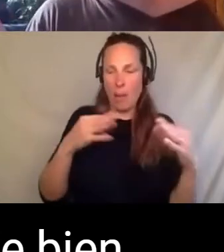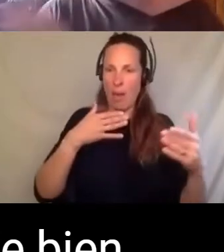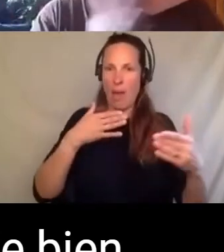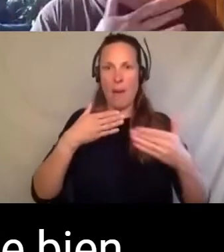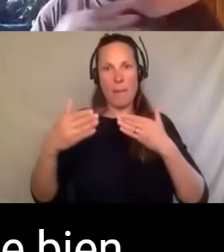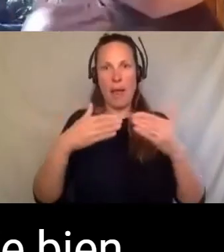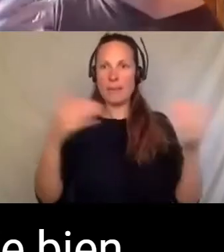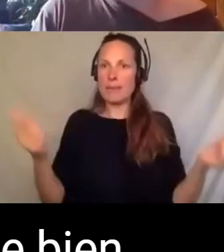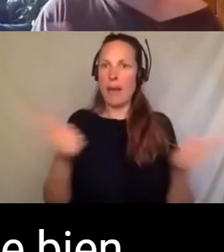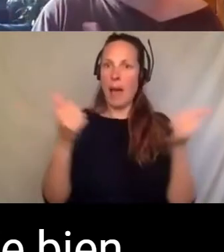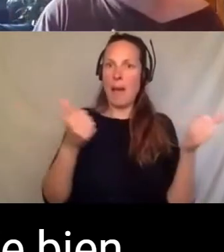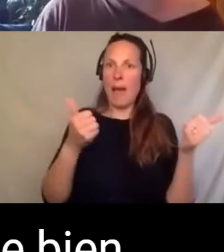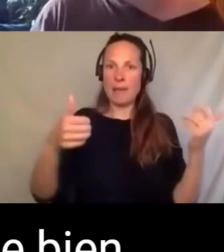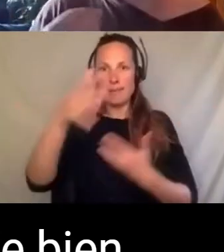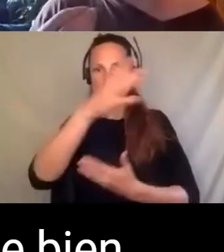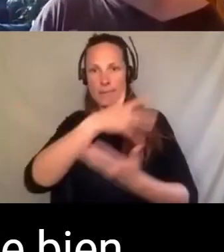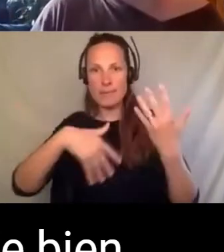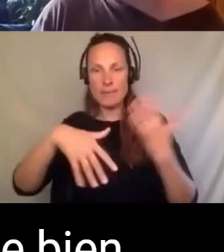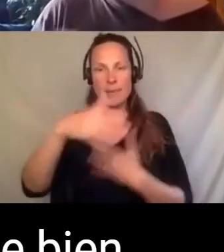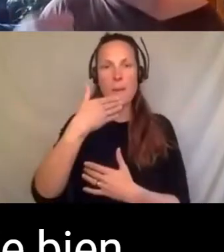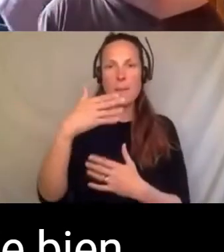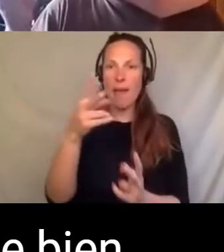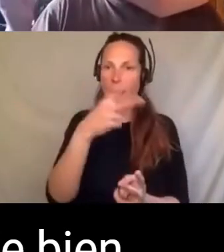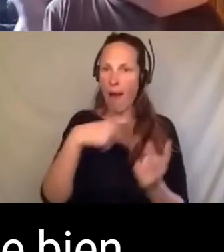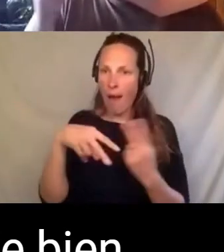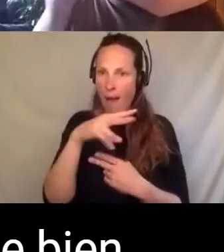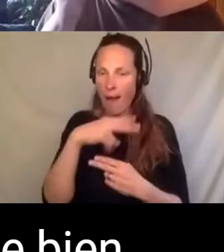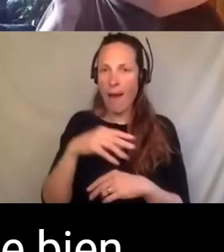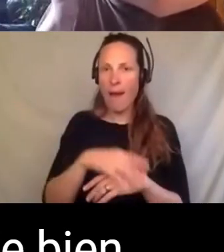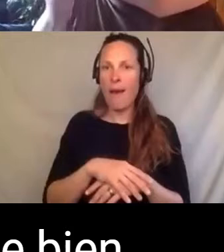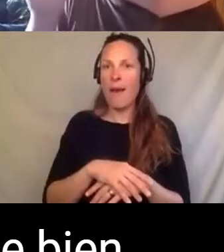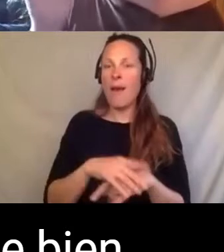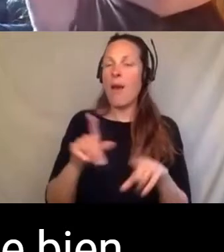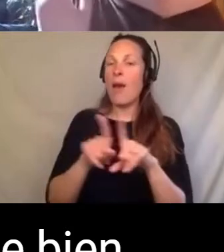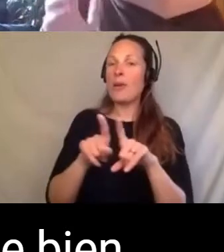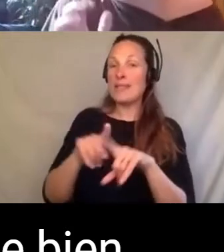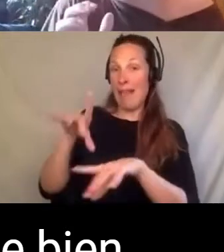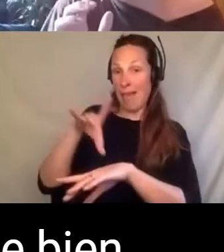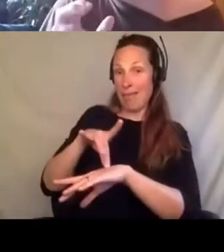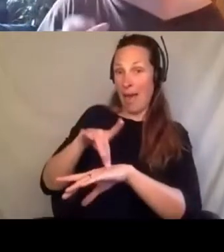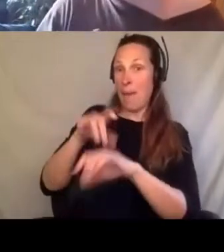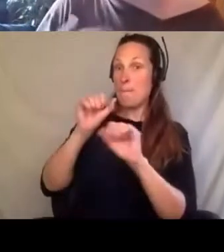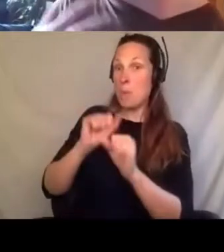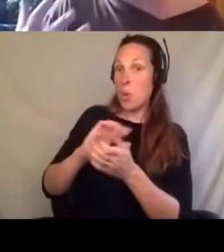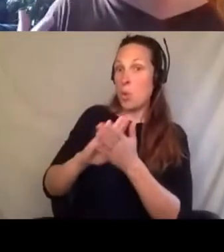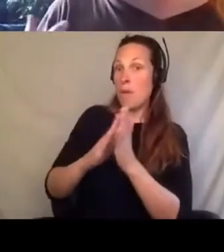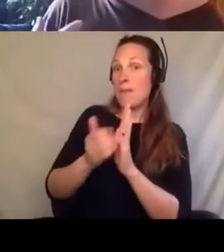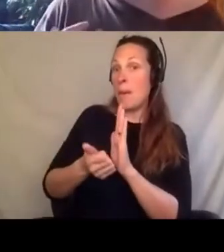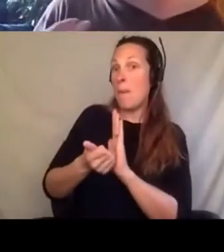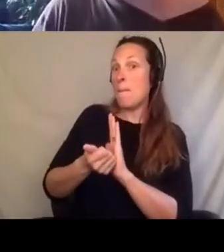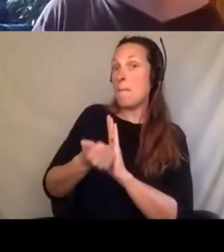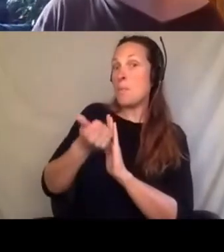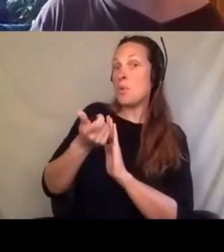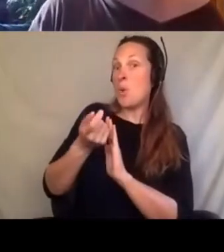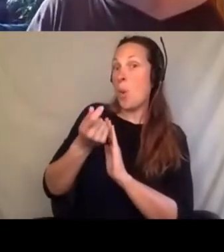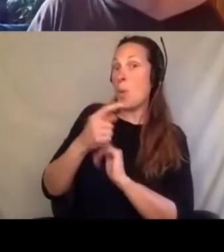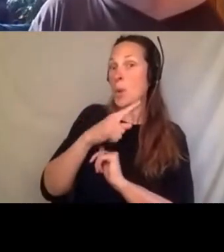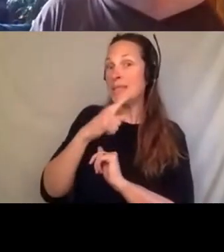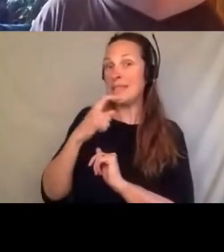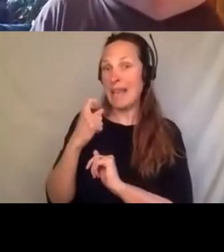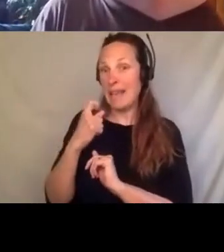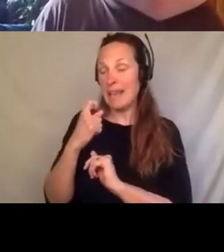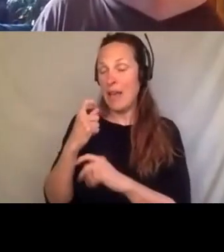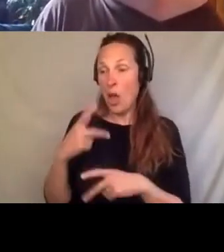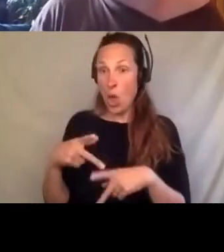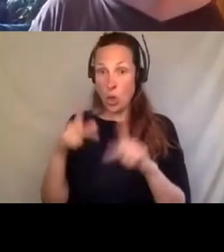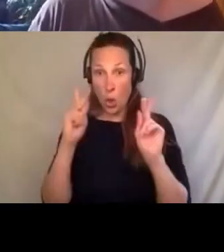espace pour que l'air passe bien et que la terre puisse sécher un peu parce qu'on ne veut jamais trop mouiller. Puis,